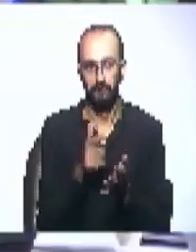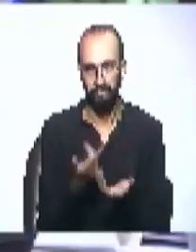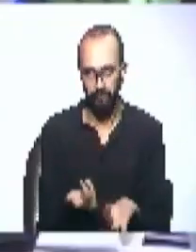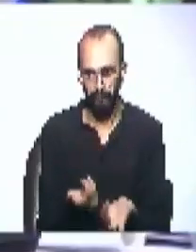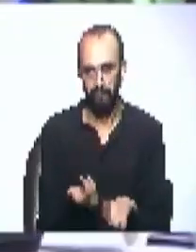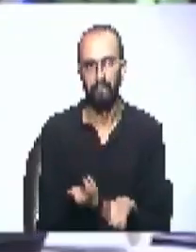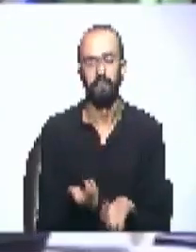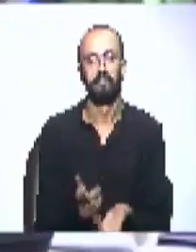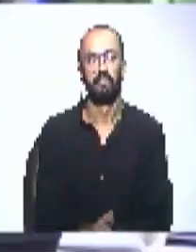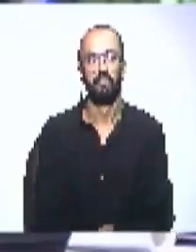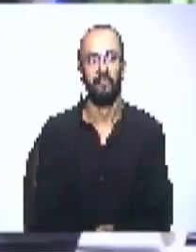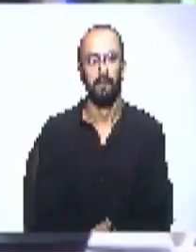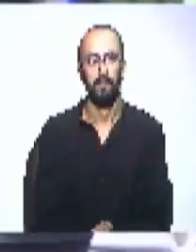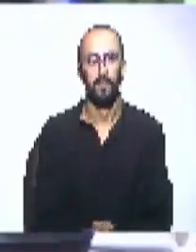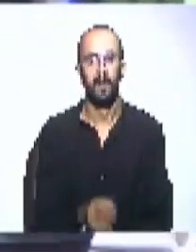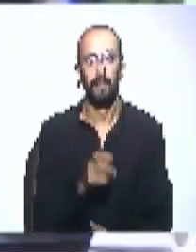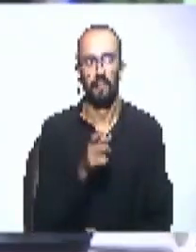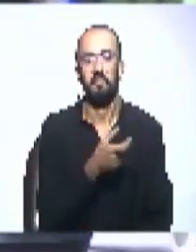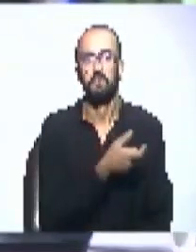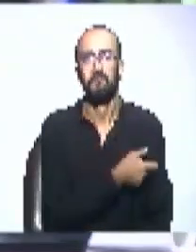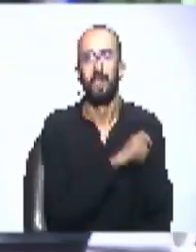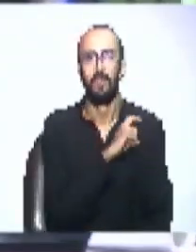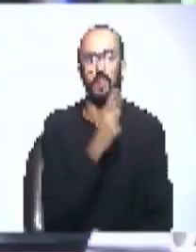معانا بطاطساية مسلوقة